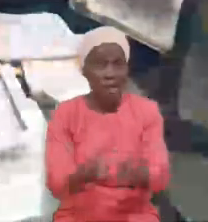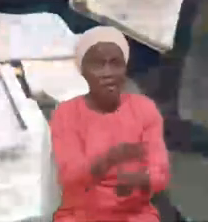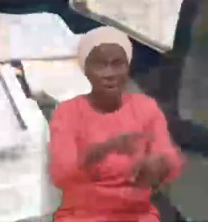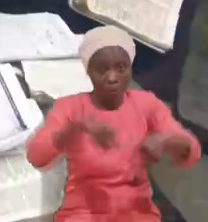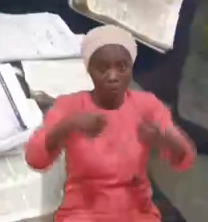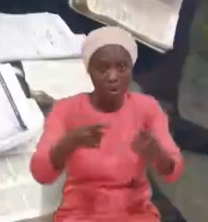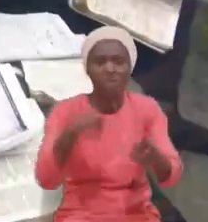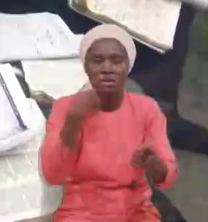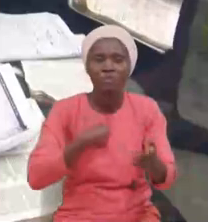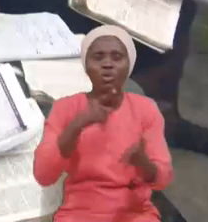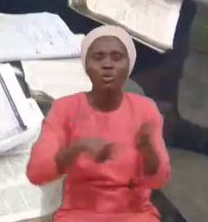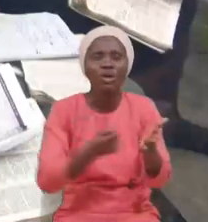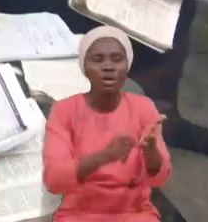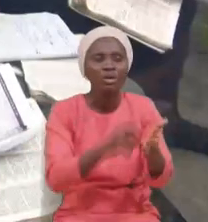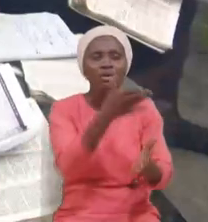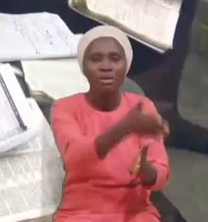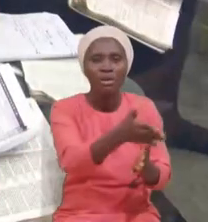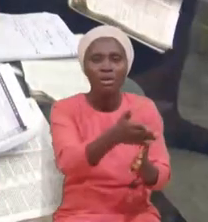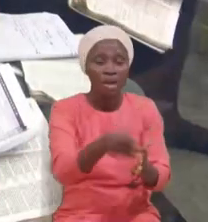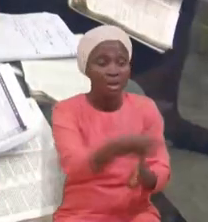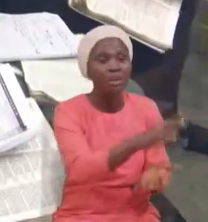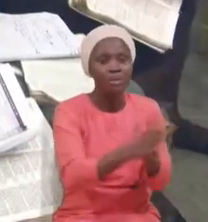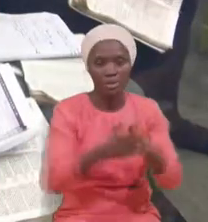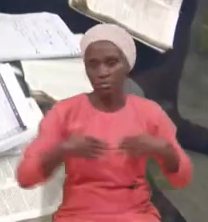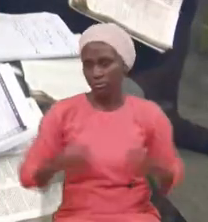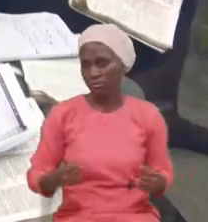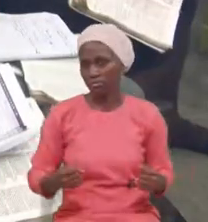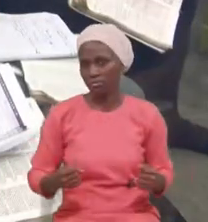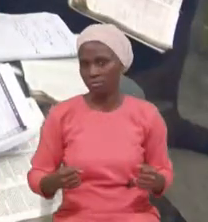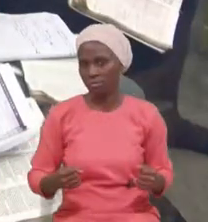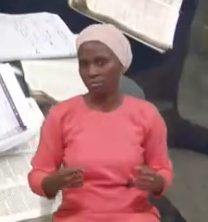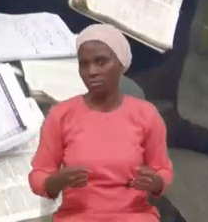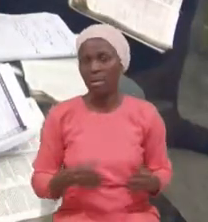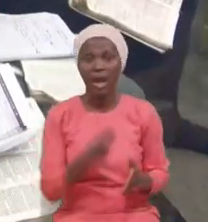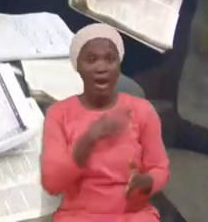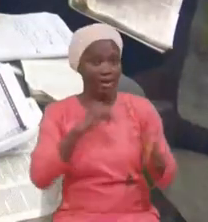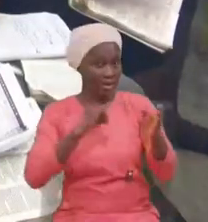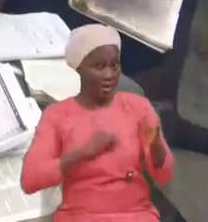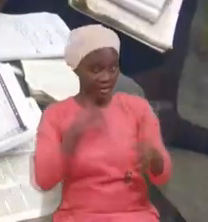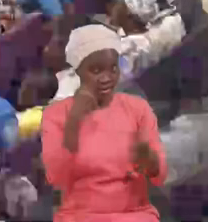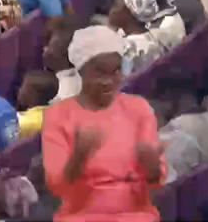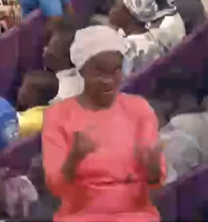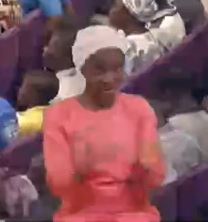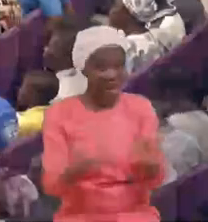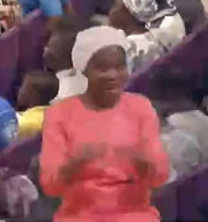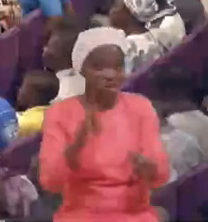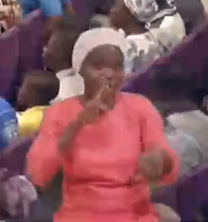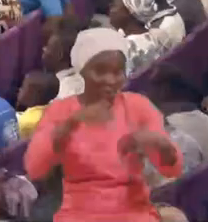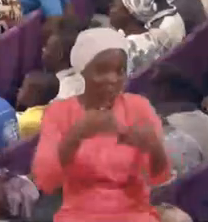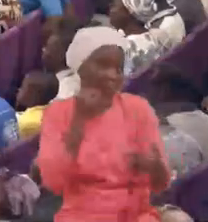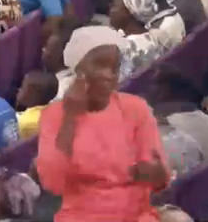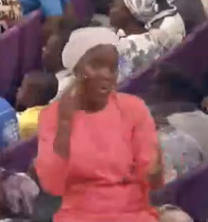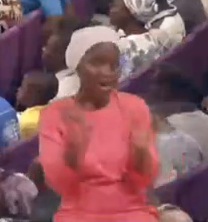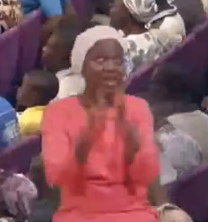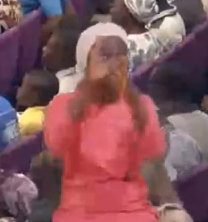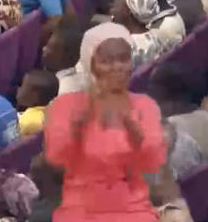pendant qu'il y allait, dites-moi le reste, il arriva qu'il fut guéri. Laissez-moi vous dire que quand vous allez rentrer chez vous, en